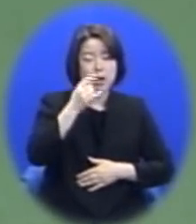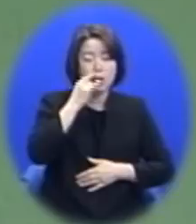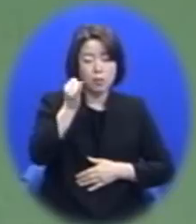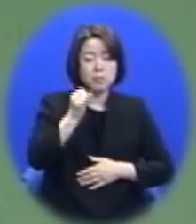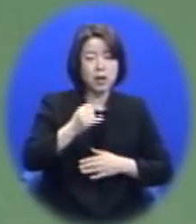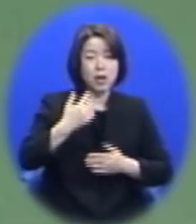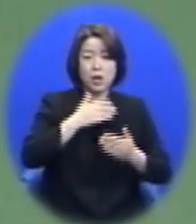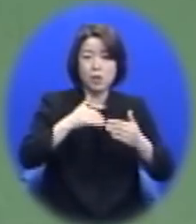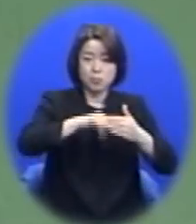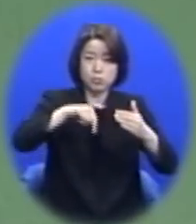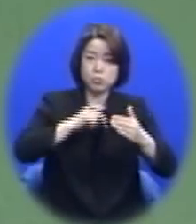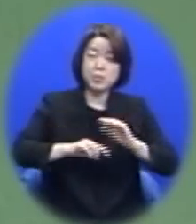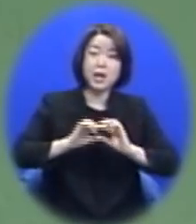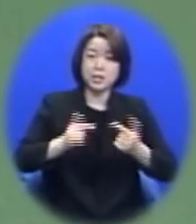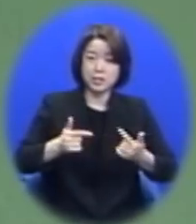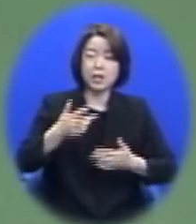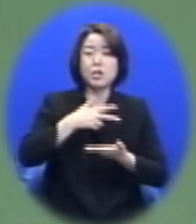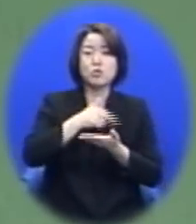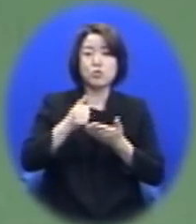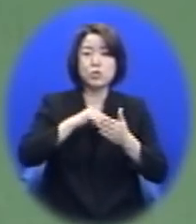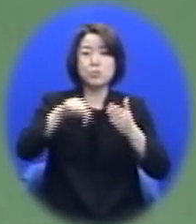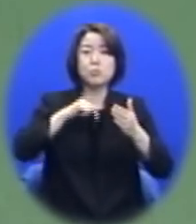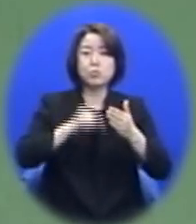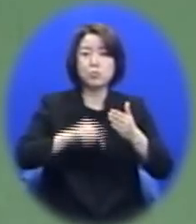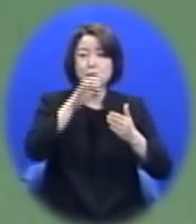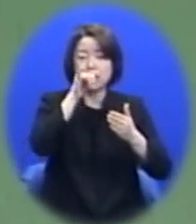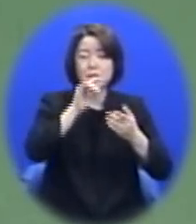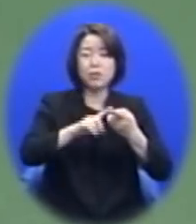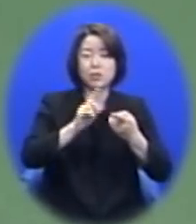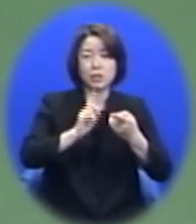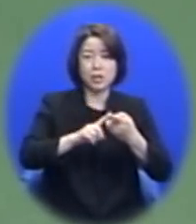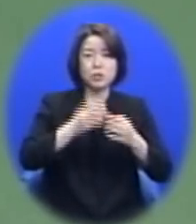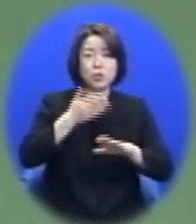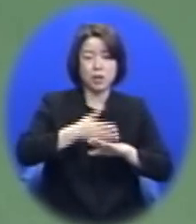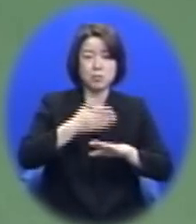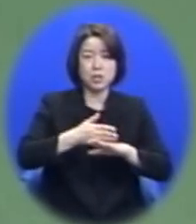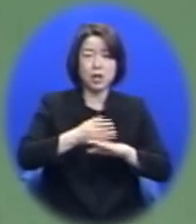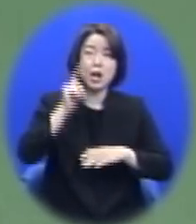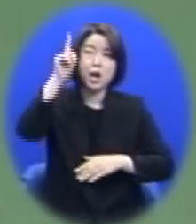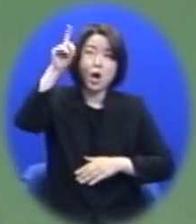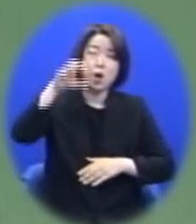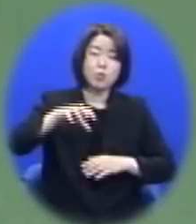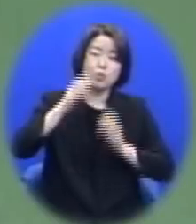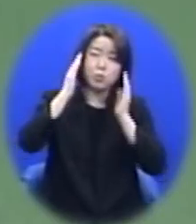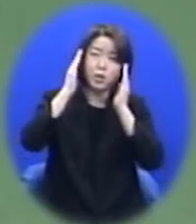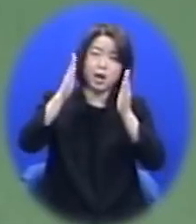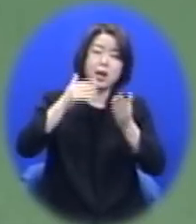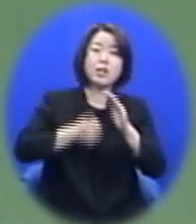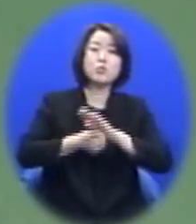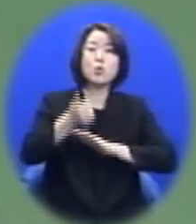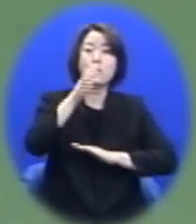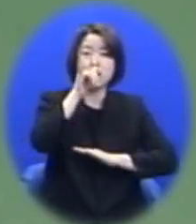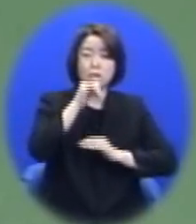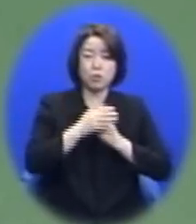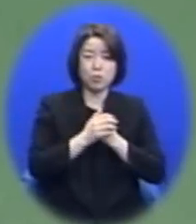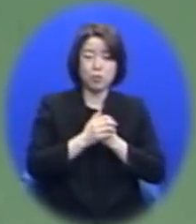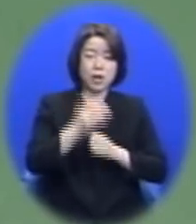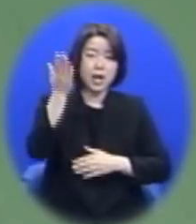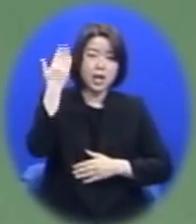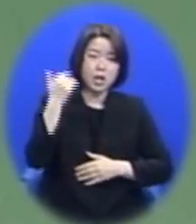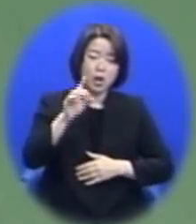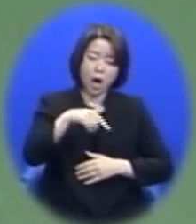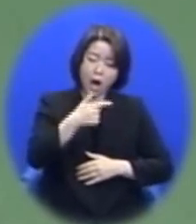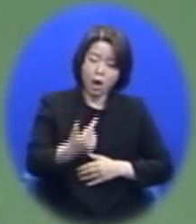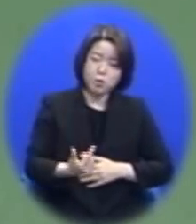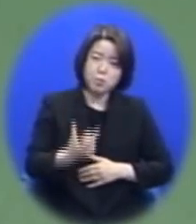아닌 주님의 품에 있음을 감사하고 천국을 향한 소망이 생겼습니다. 예전에는 하루빨리 천국에